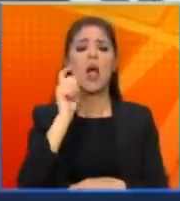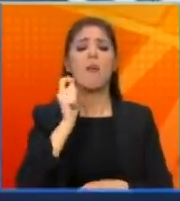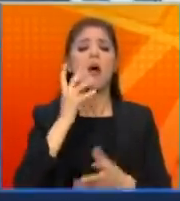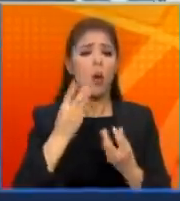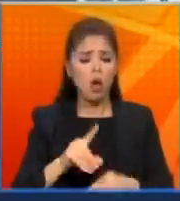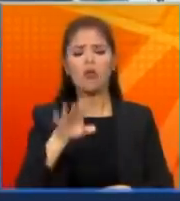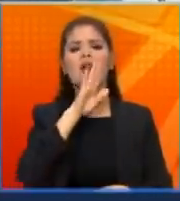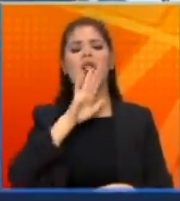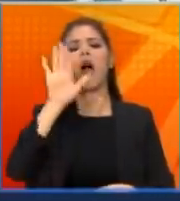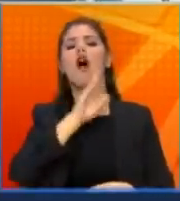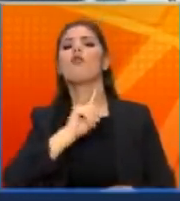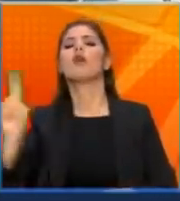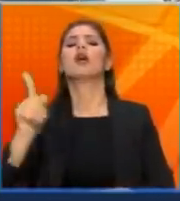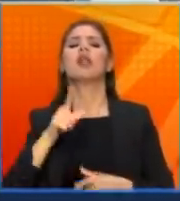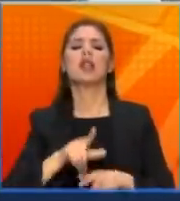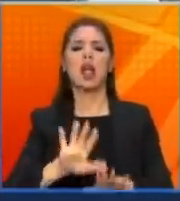dışına çıkmayın.